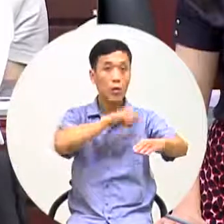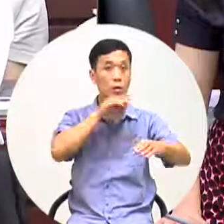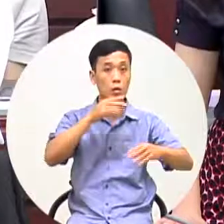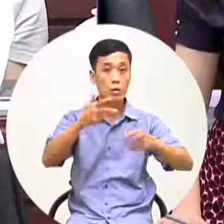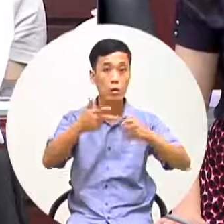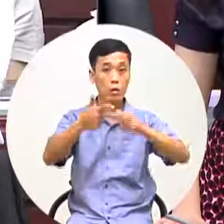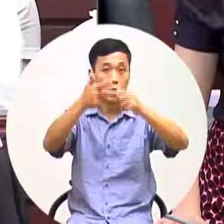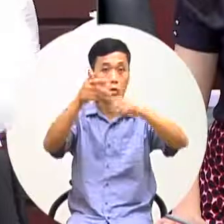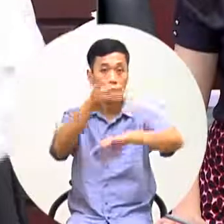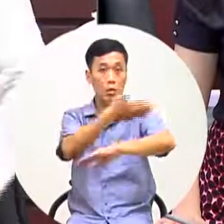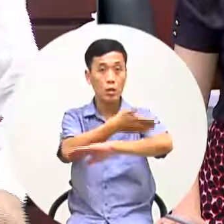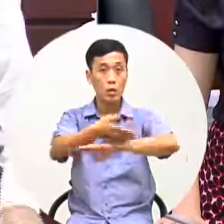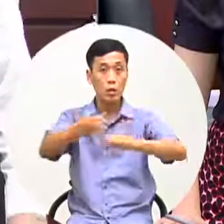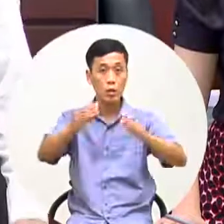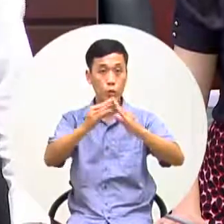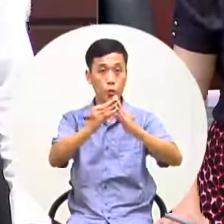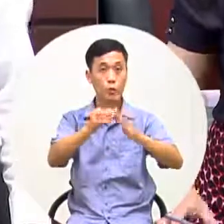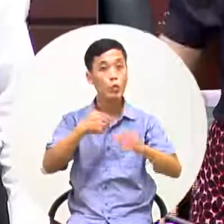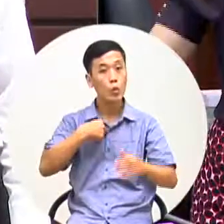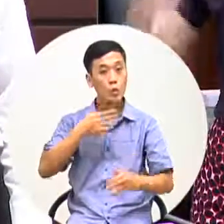这样子。